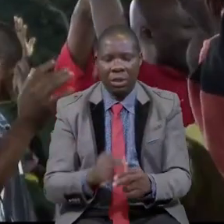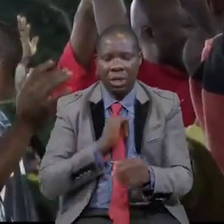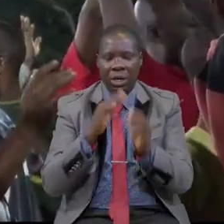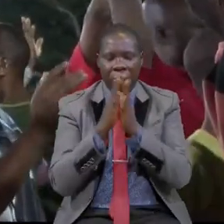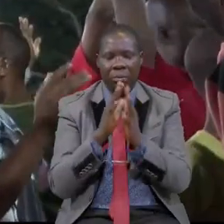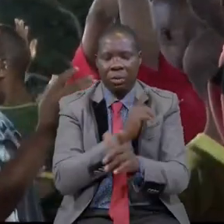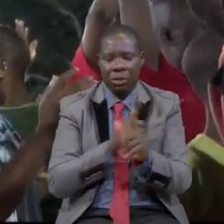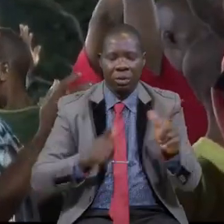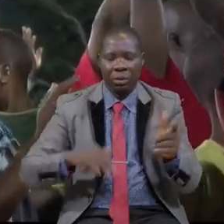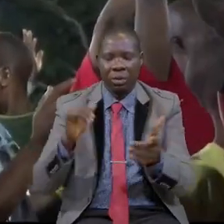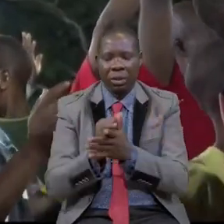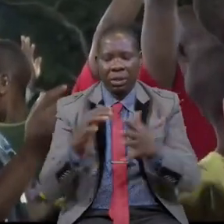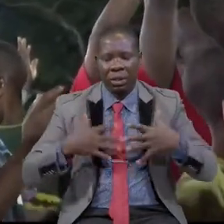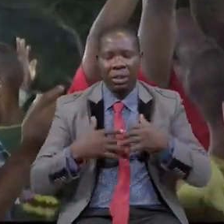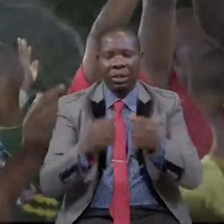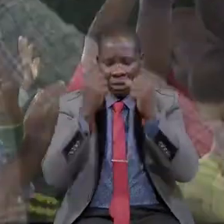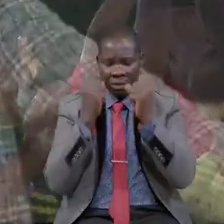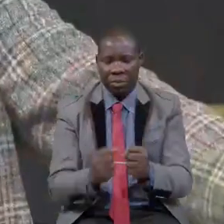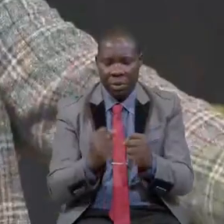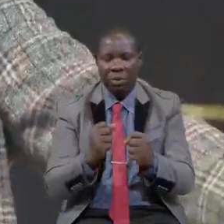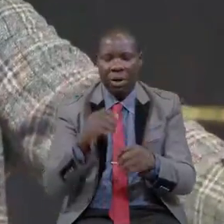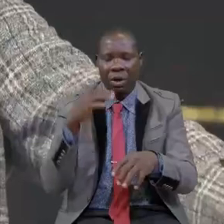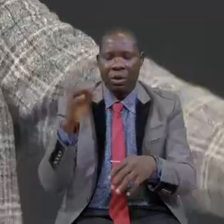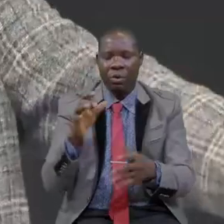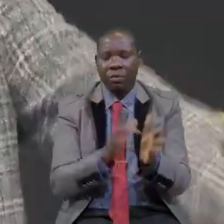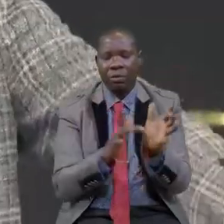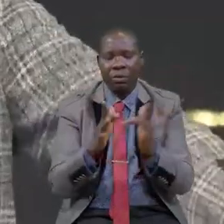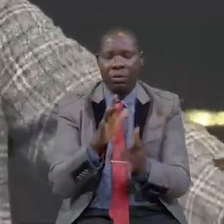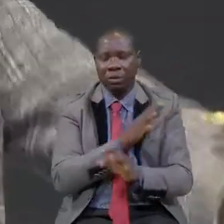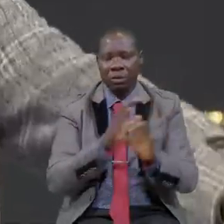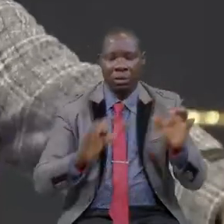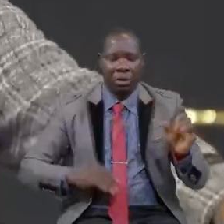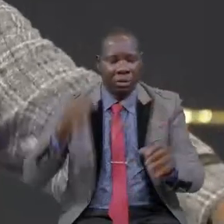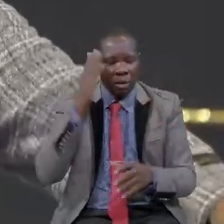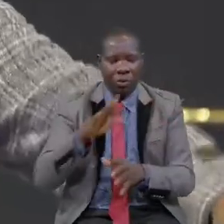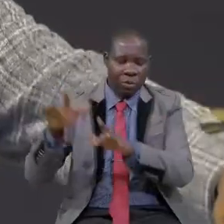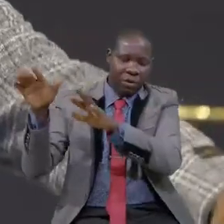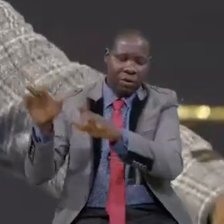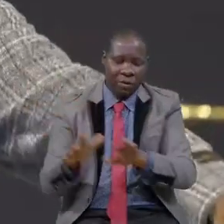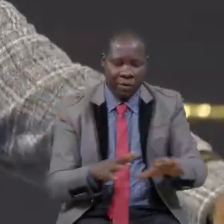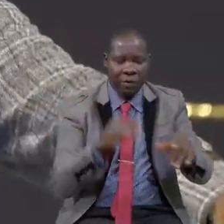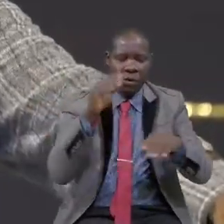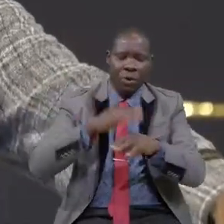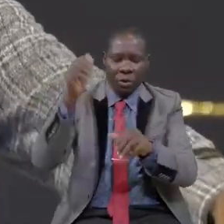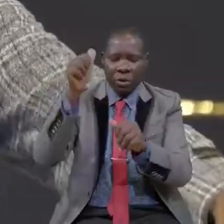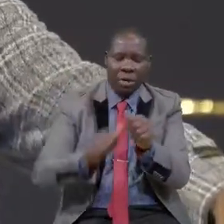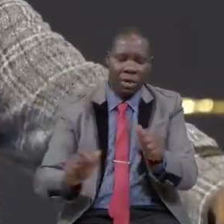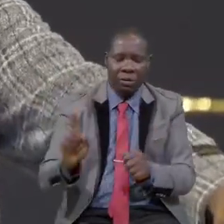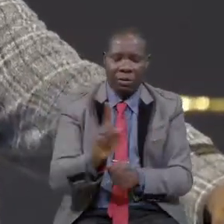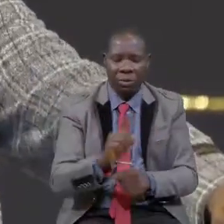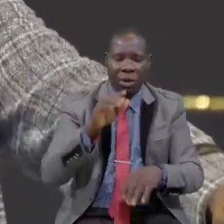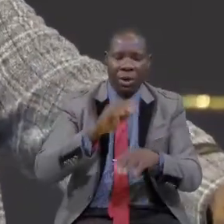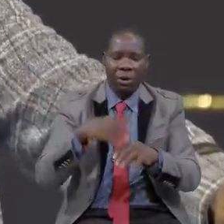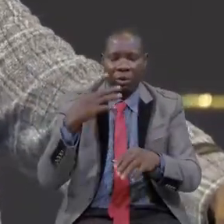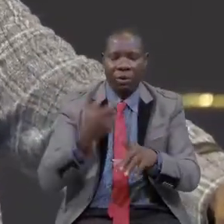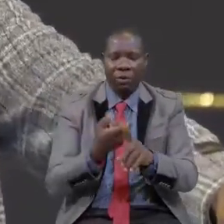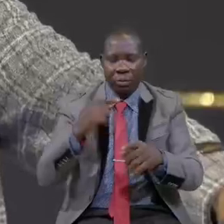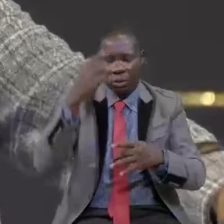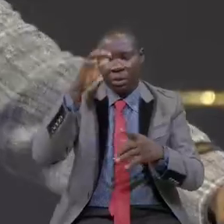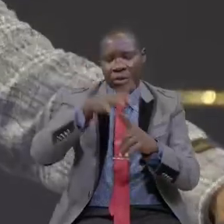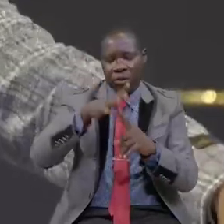prie, Seigneur, que la puissance de guérison de Jésus-Christ coule dans chaque vie maintenant, de